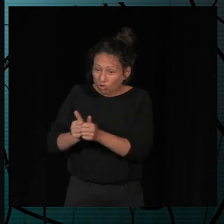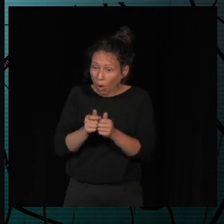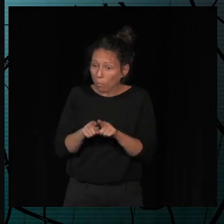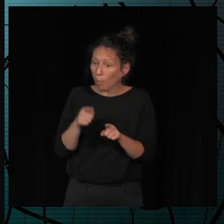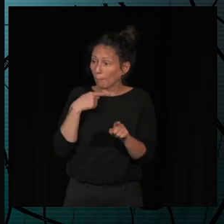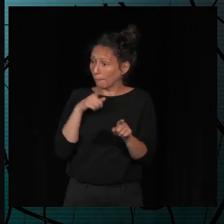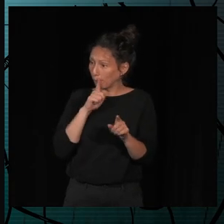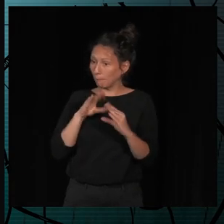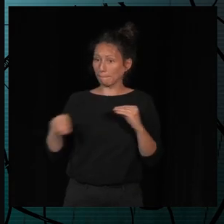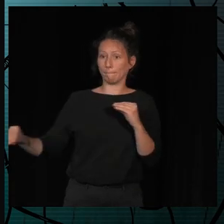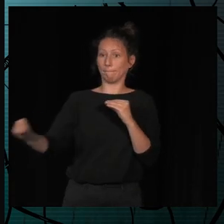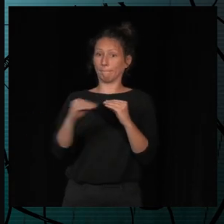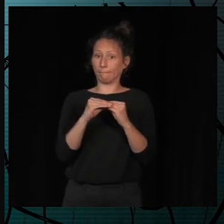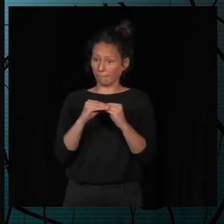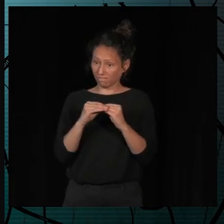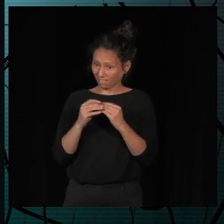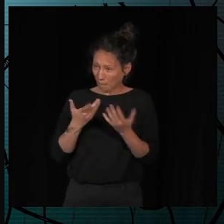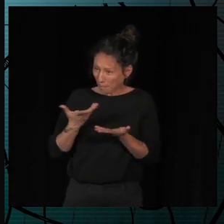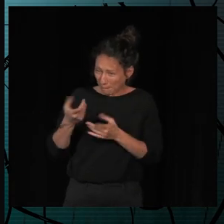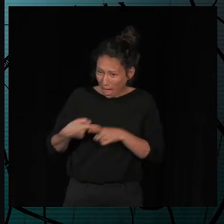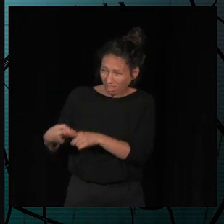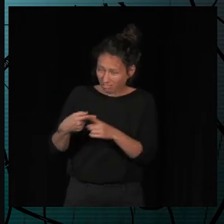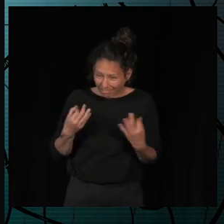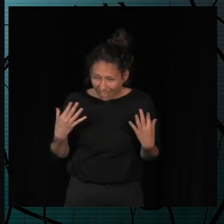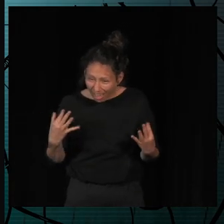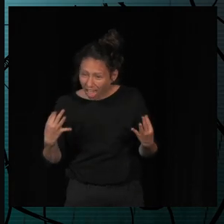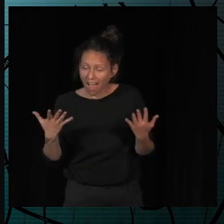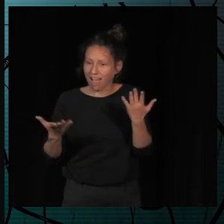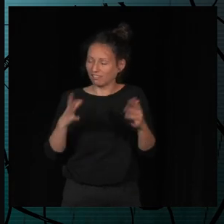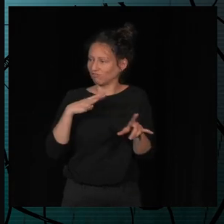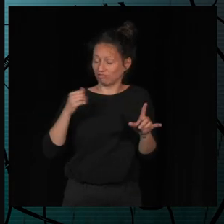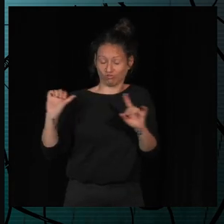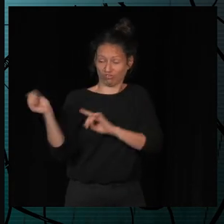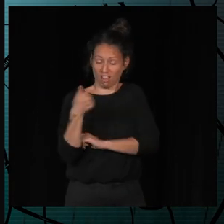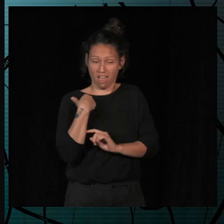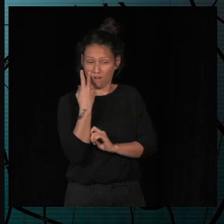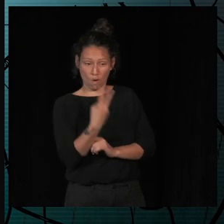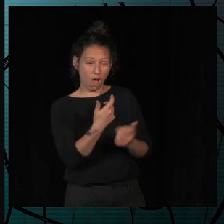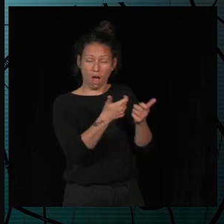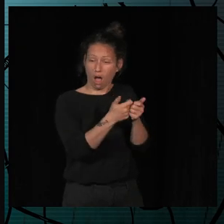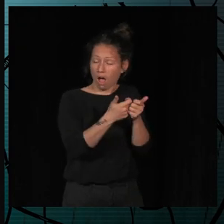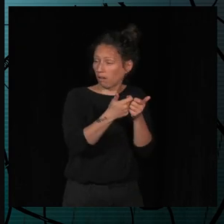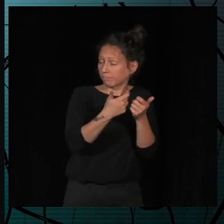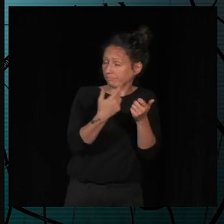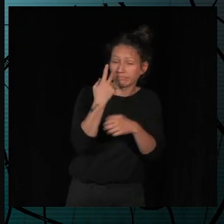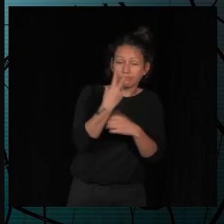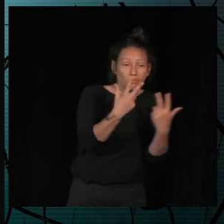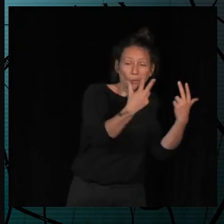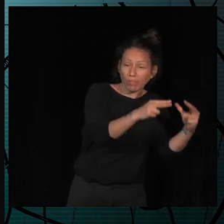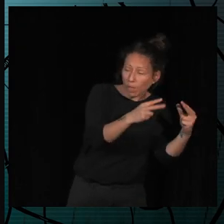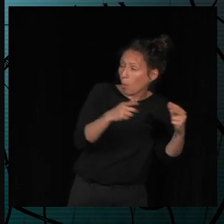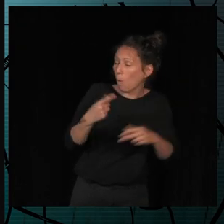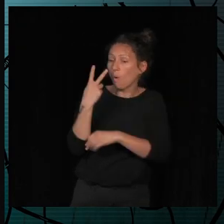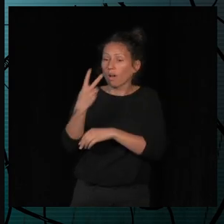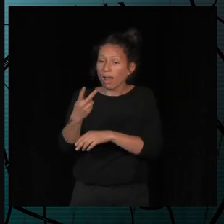dire donc il y en a un qui va avoir regardé une vidéo d'un panda qui fait de l'alluge l'autre qui aurait répondu au WhatsApp des grands-parents l'autre qui aurait répondu à un